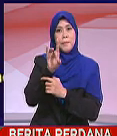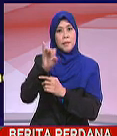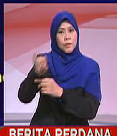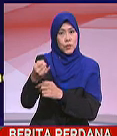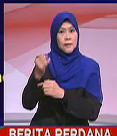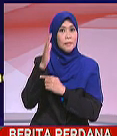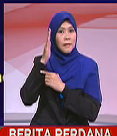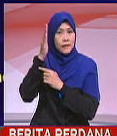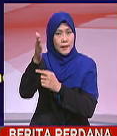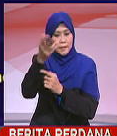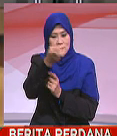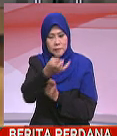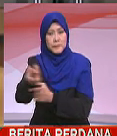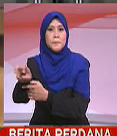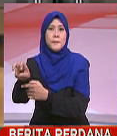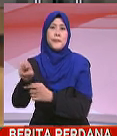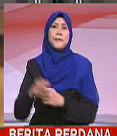atau akan dikreditkan